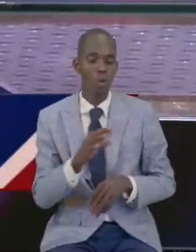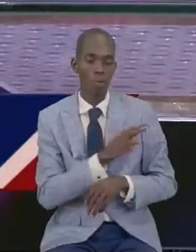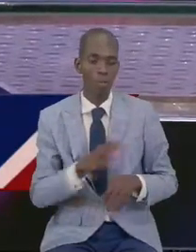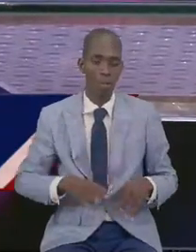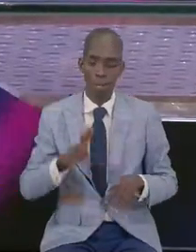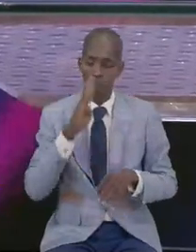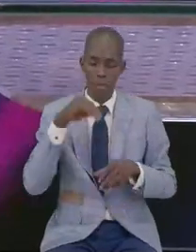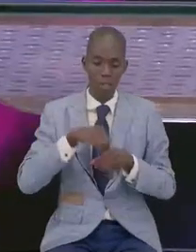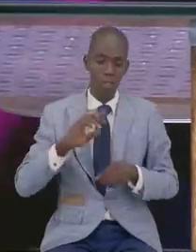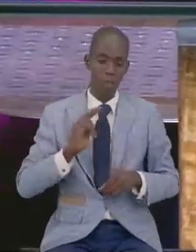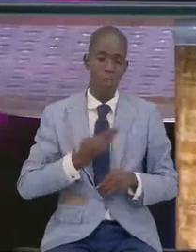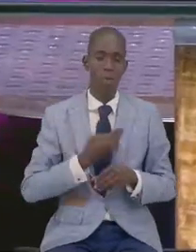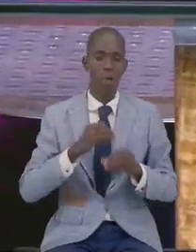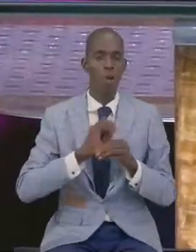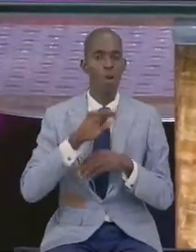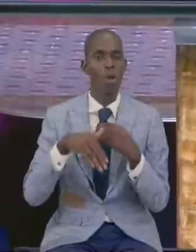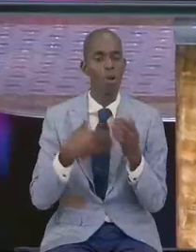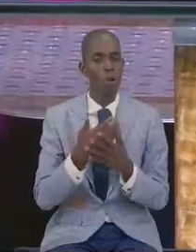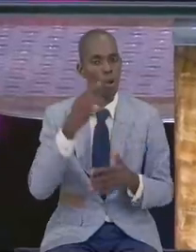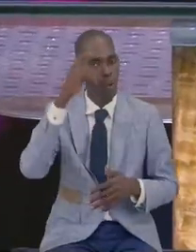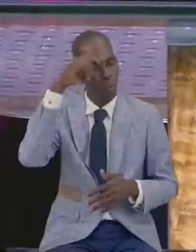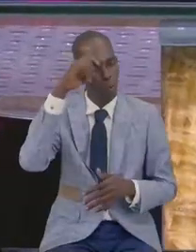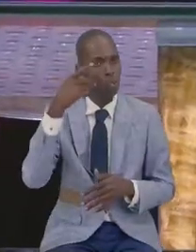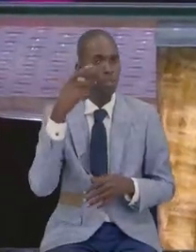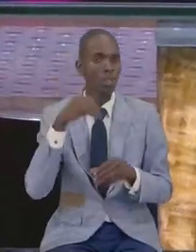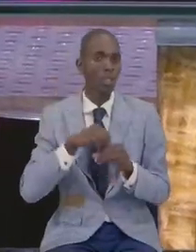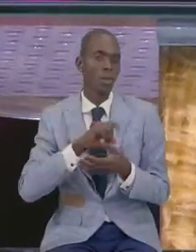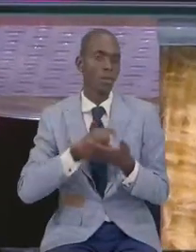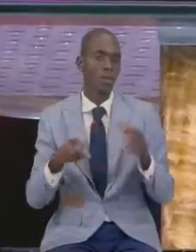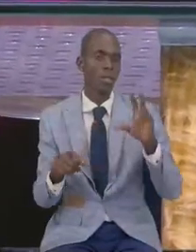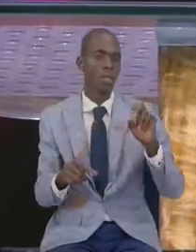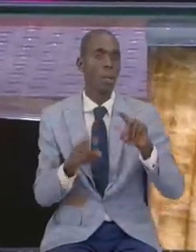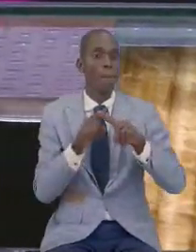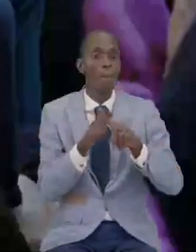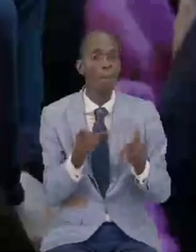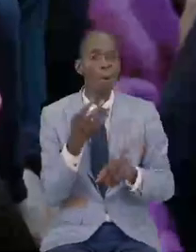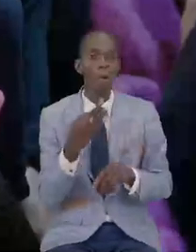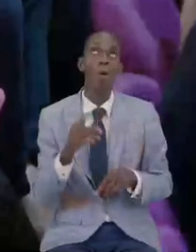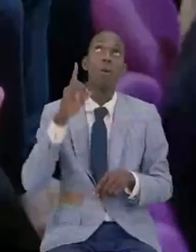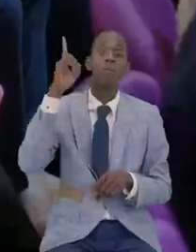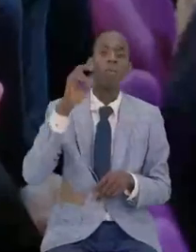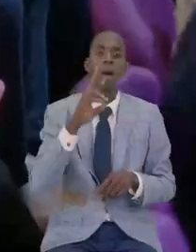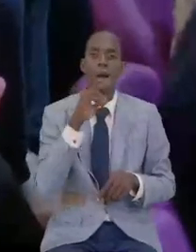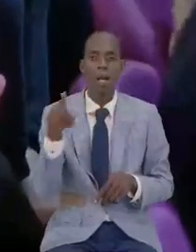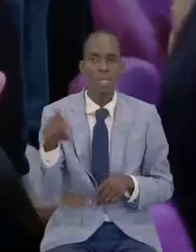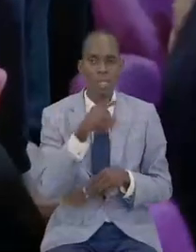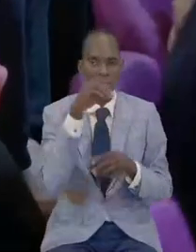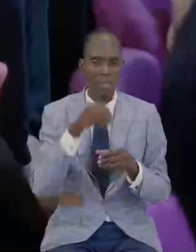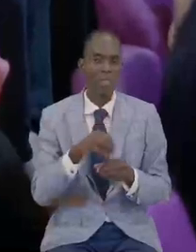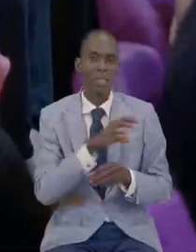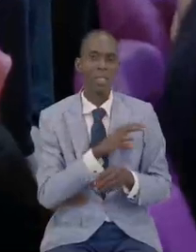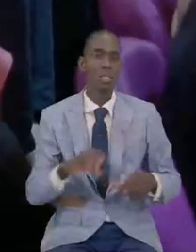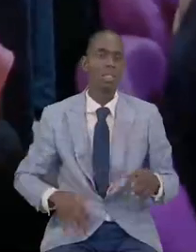toute sagesse. Verset 30. Or, c'est par lui que vous êtes